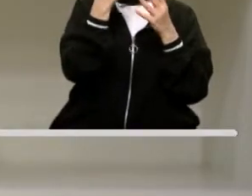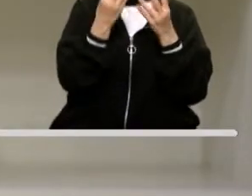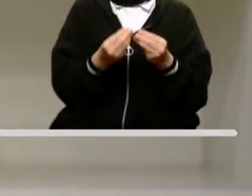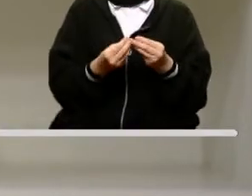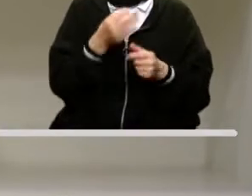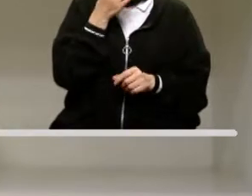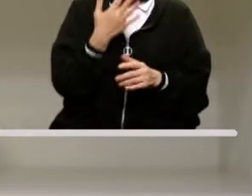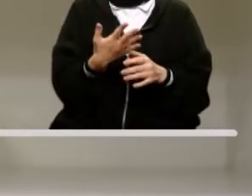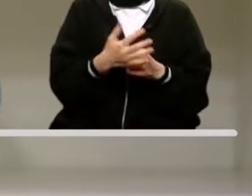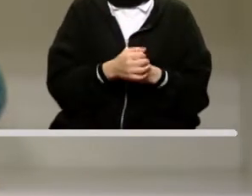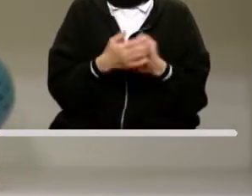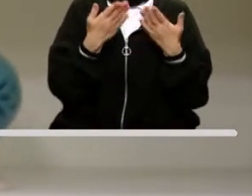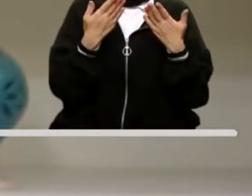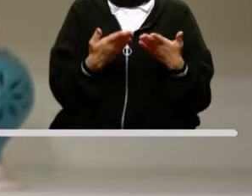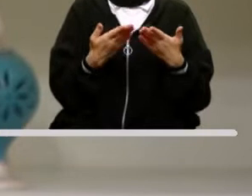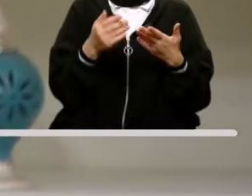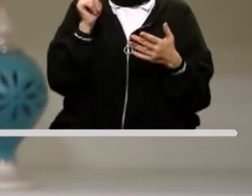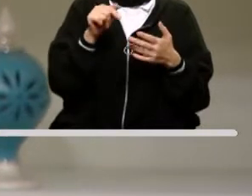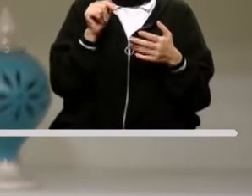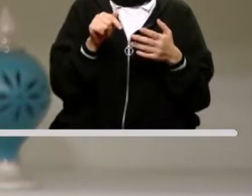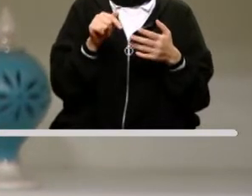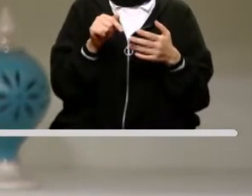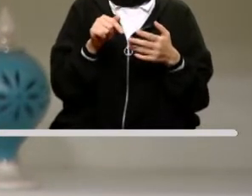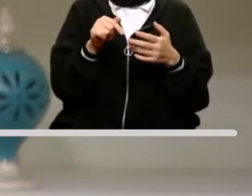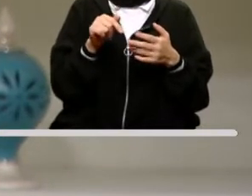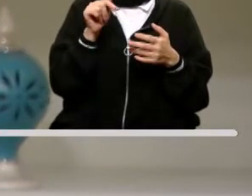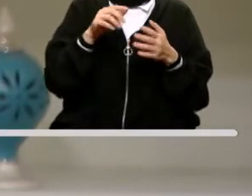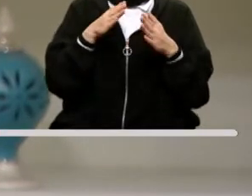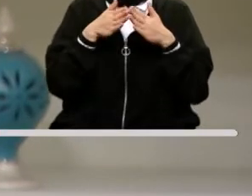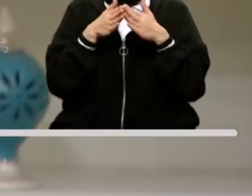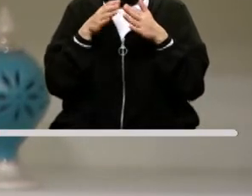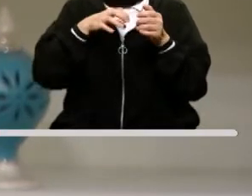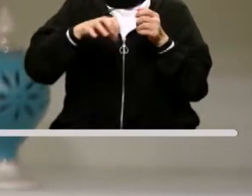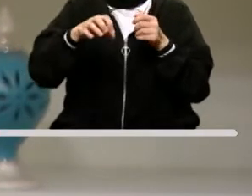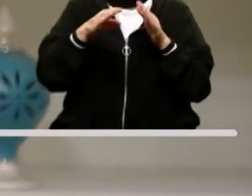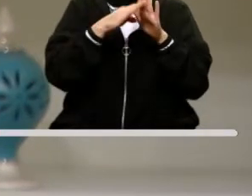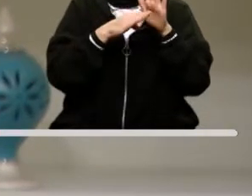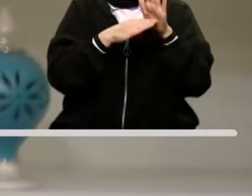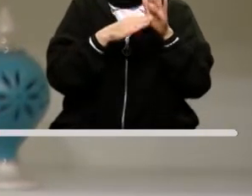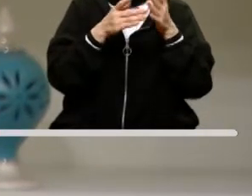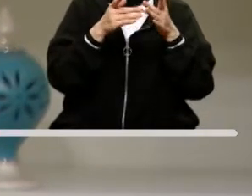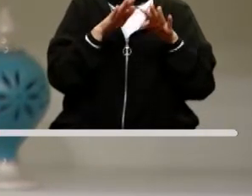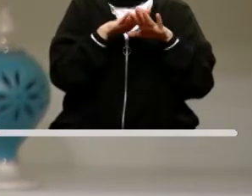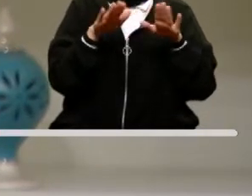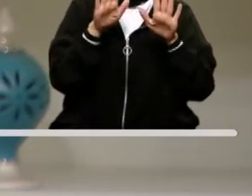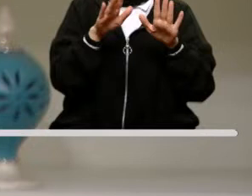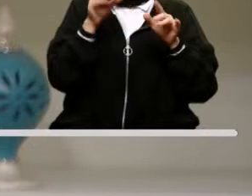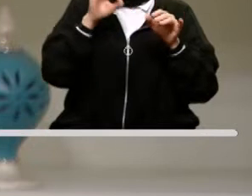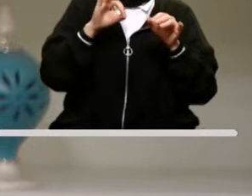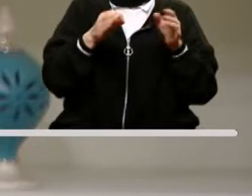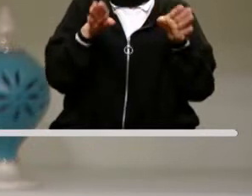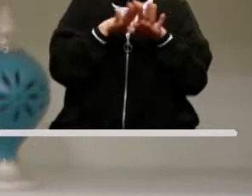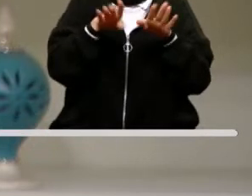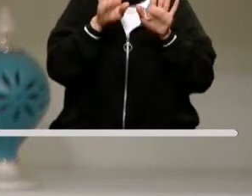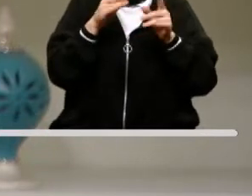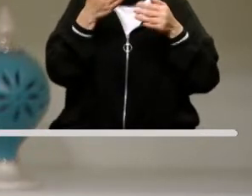sağ olun. Çok sağ olun siz de. Evet efendim, bugünkü buradaki, bu köşedeki yayınımızı da böylece tamamladık. Bu güzel iki konu başlığımızla şimdi kapatmadan önce